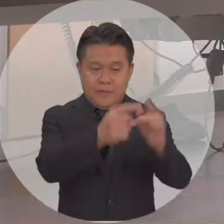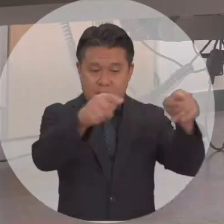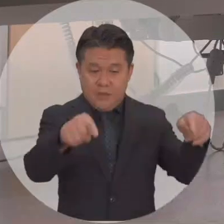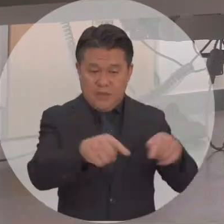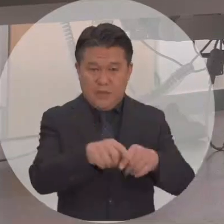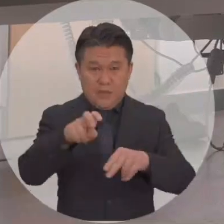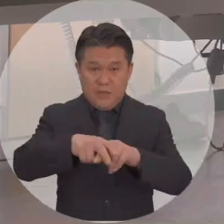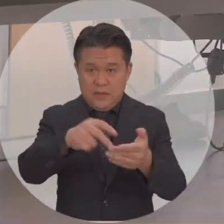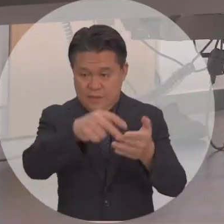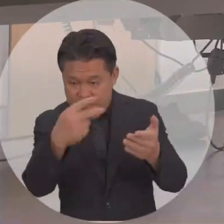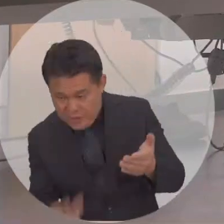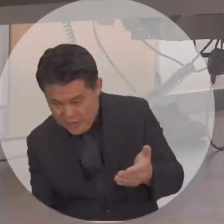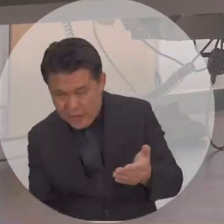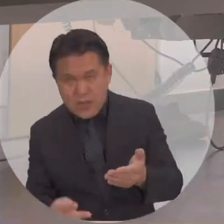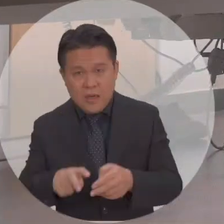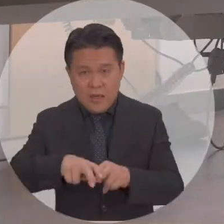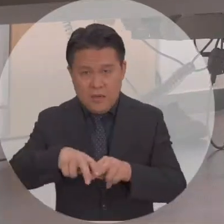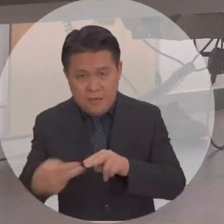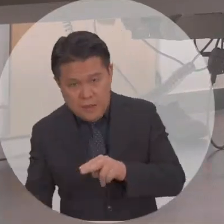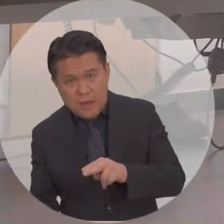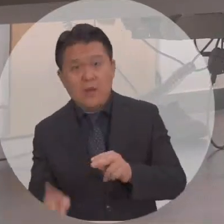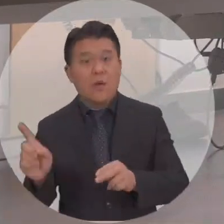낙상 시 대응 방법입니다.